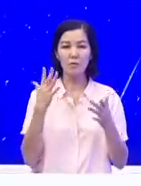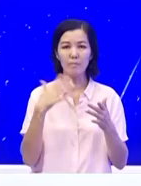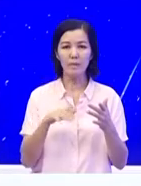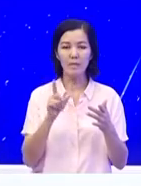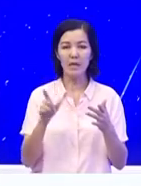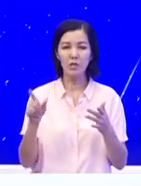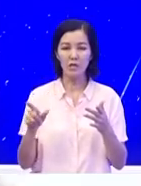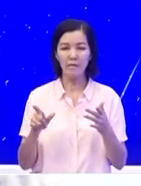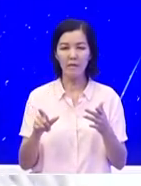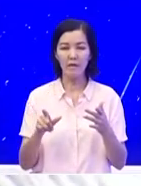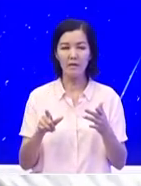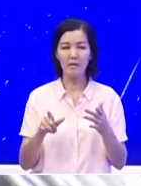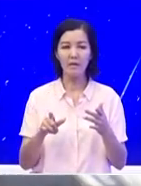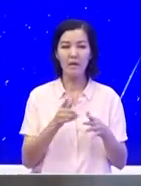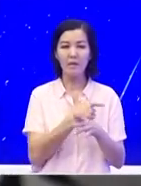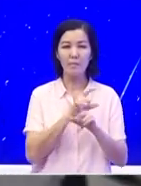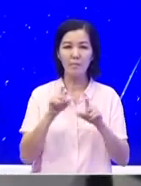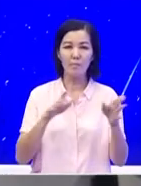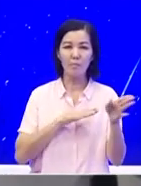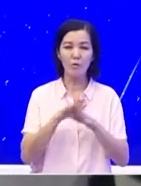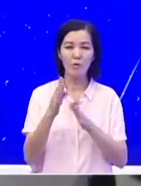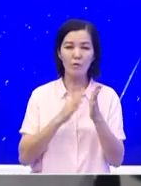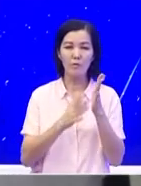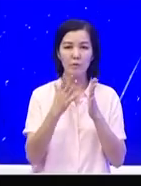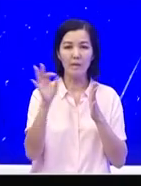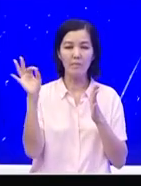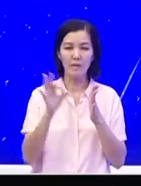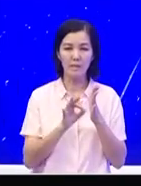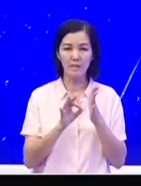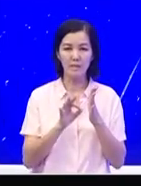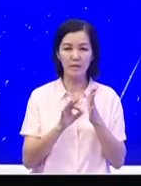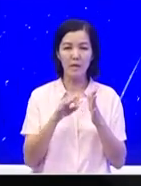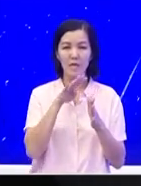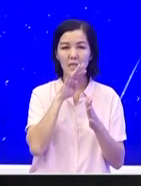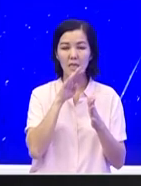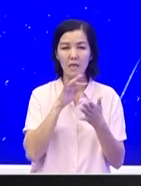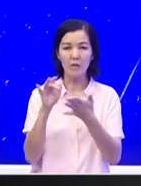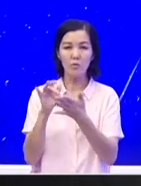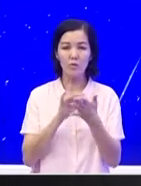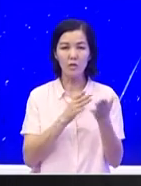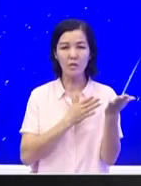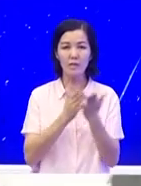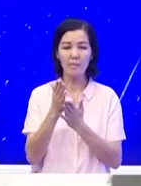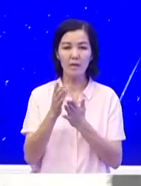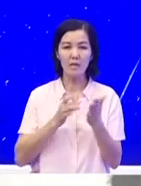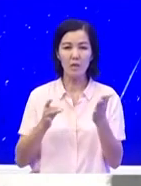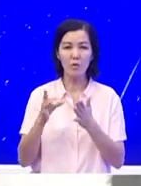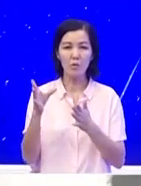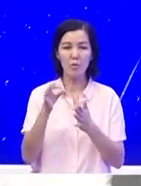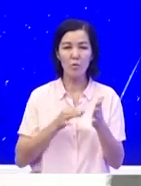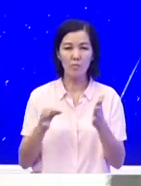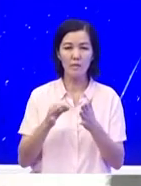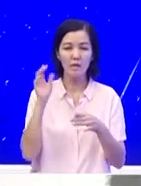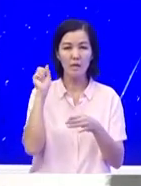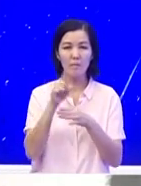человек. Местный провизорный стационар заполнен на 95%. Учитывая, что Текели – один из туристически направленных регионов области, по поручению